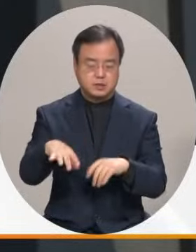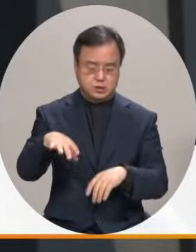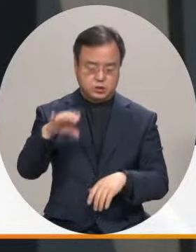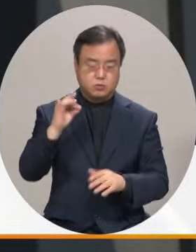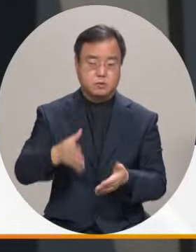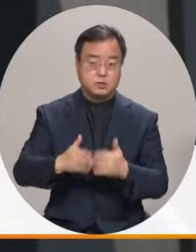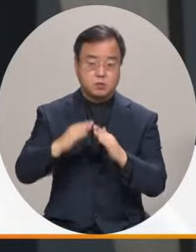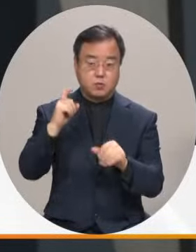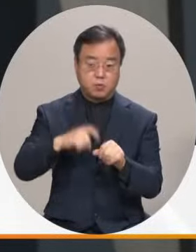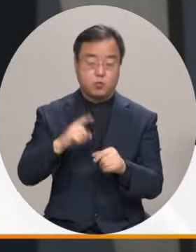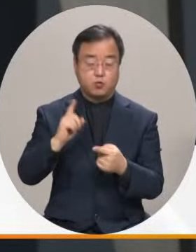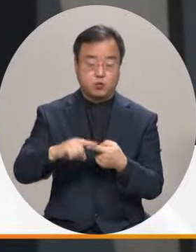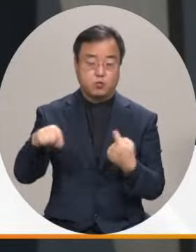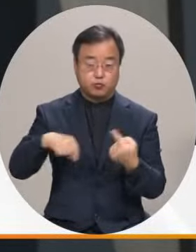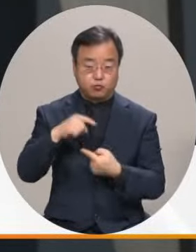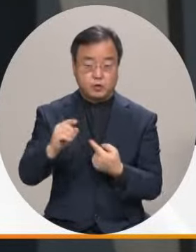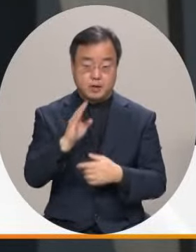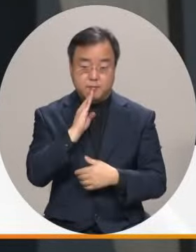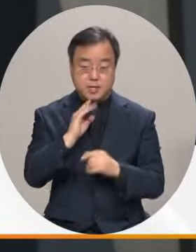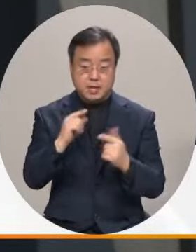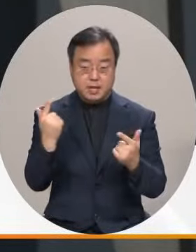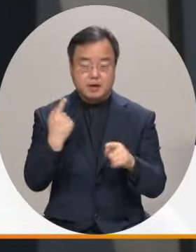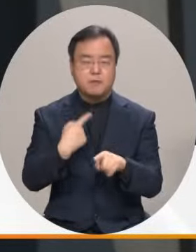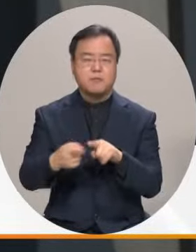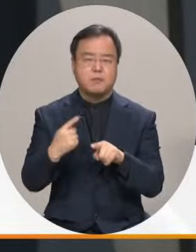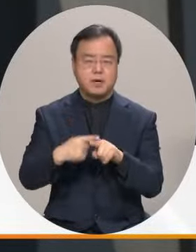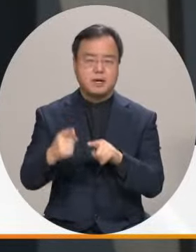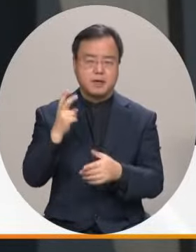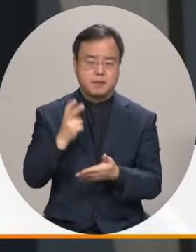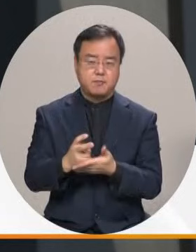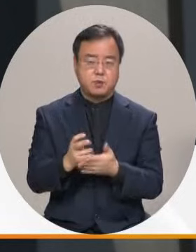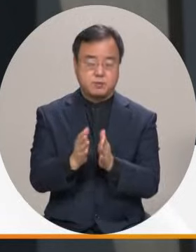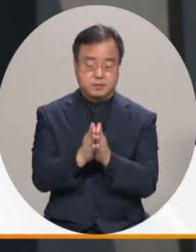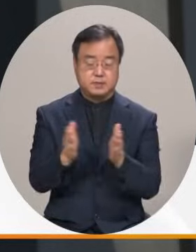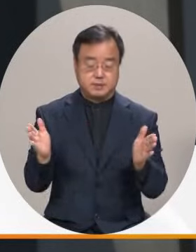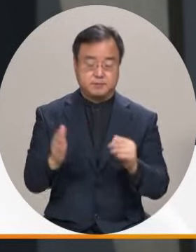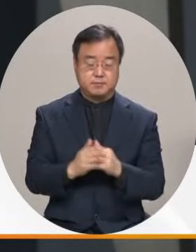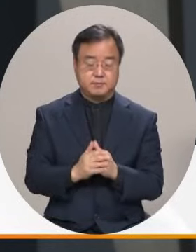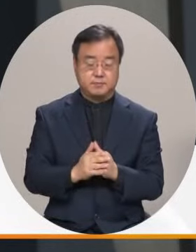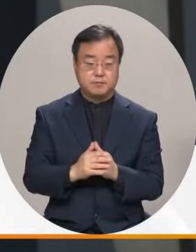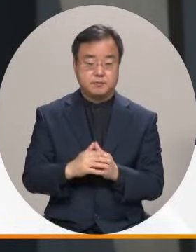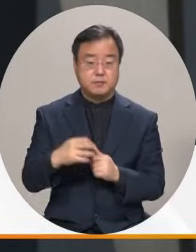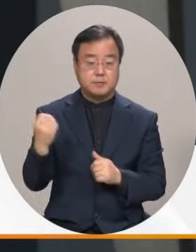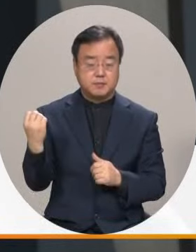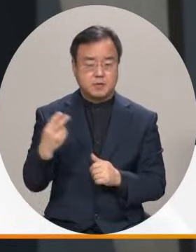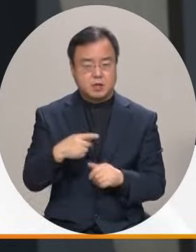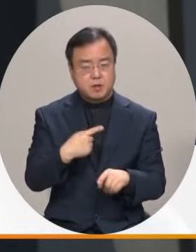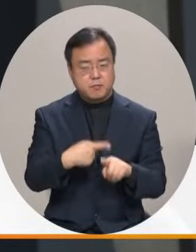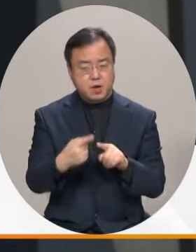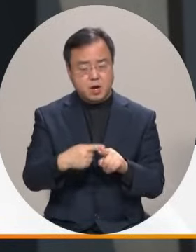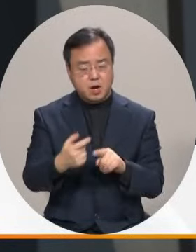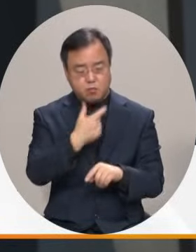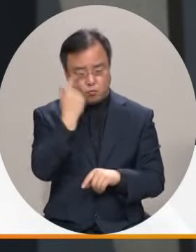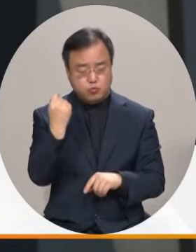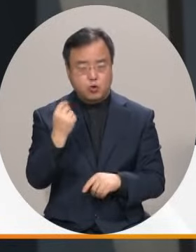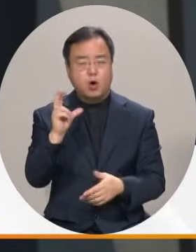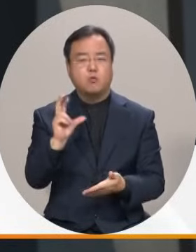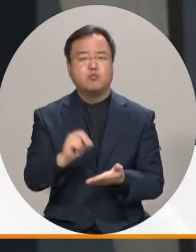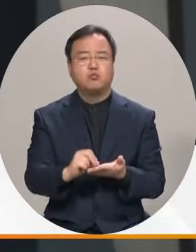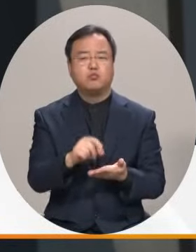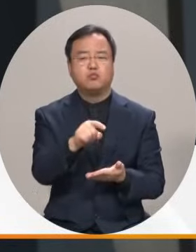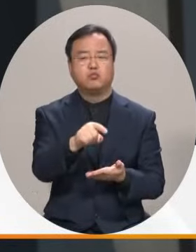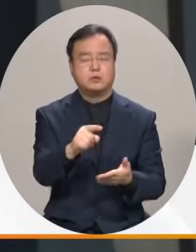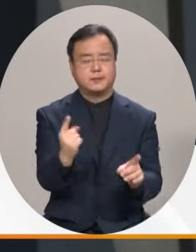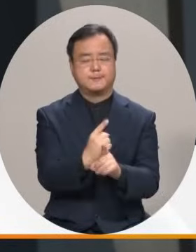학교를 운영했는지 평가하는 제도도 다시 생깁니다 또 평가에서 미흡하거나 문제가 있으면 개선을